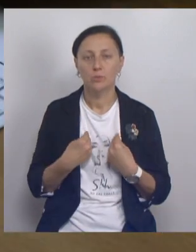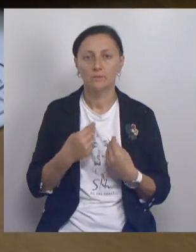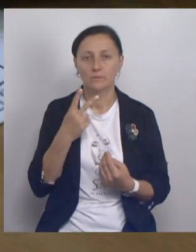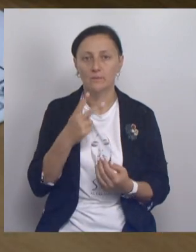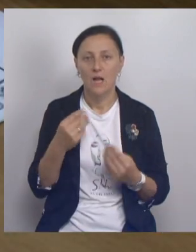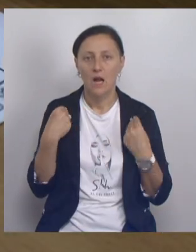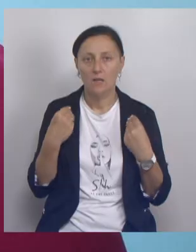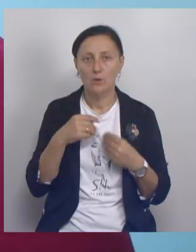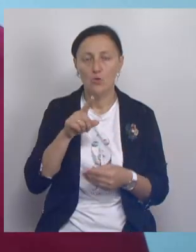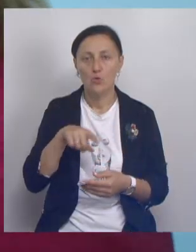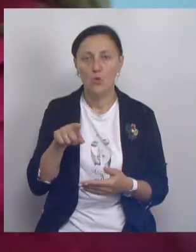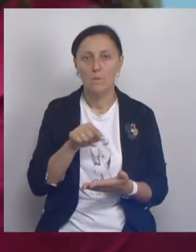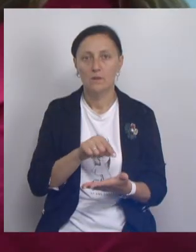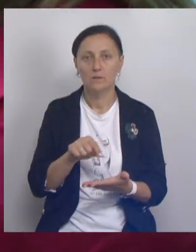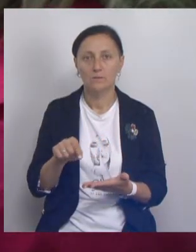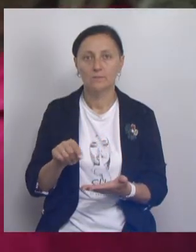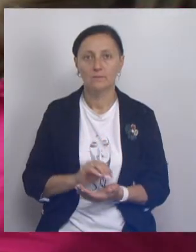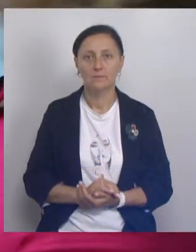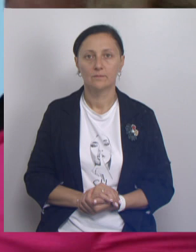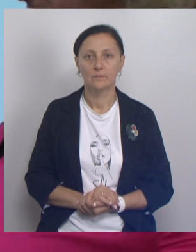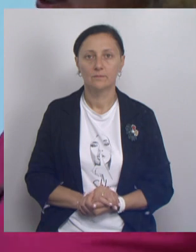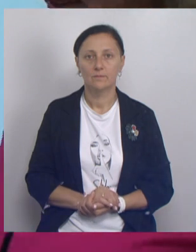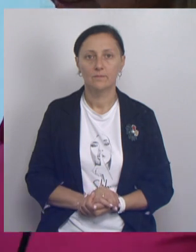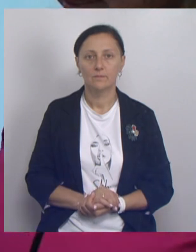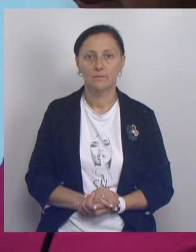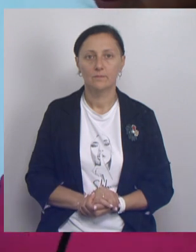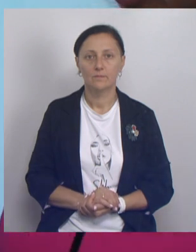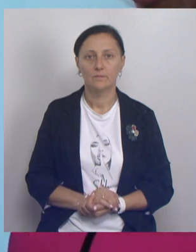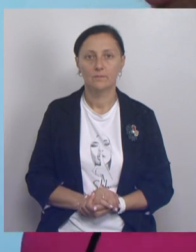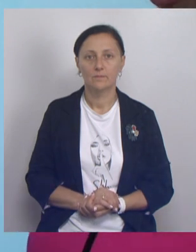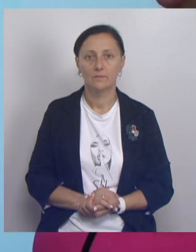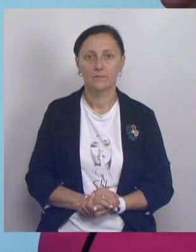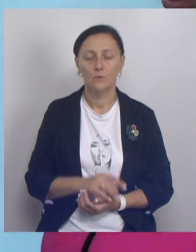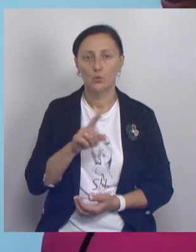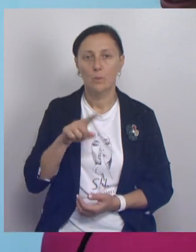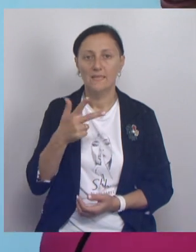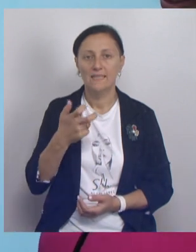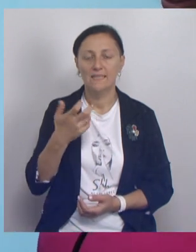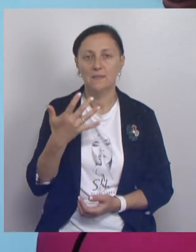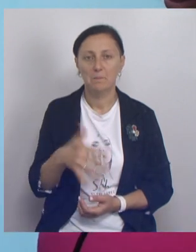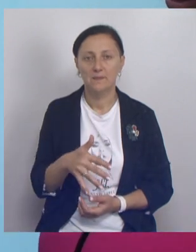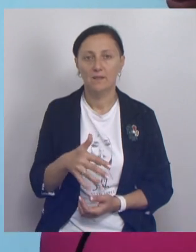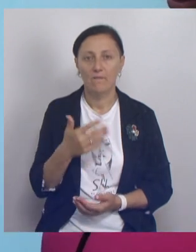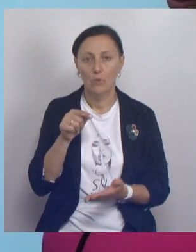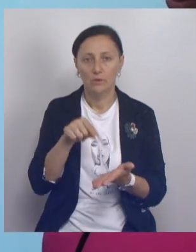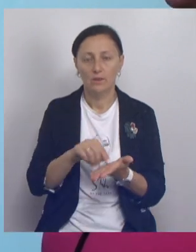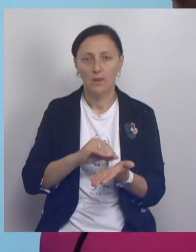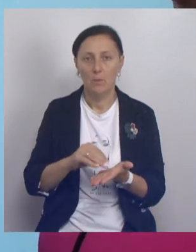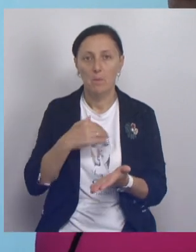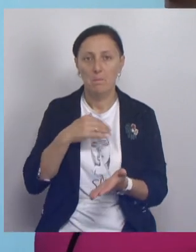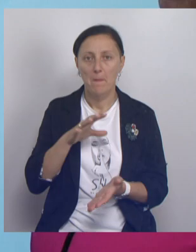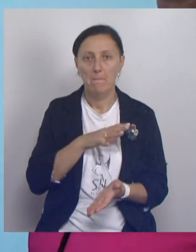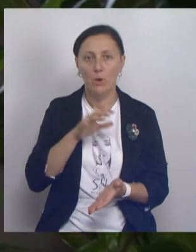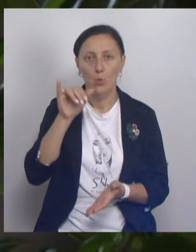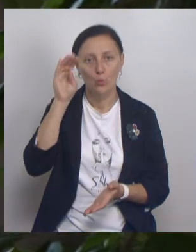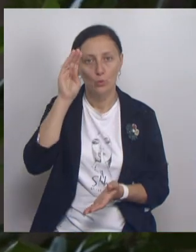смотрите, у нас... Абсолютно правильно. Вот, 350. А какой это номер? Вот он, 350, да. Ну, 350. 350. Вот мы сейчас были у мужчин, которые клеили